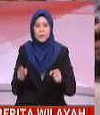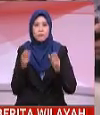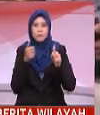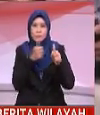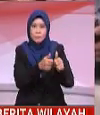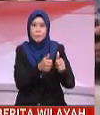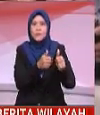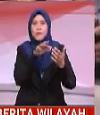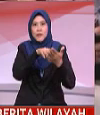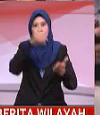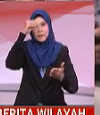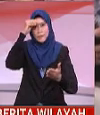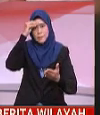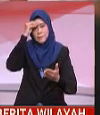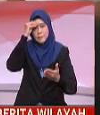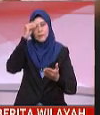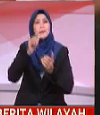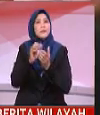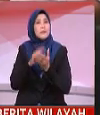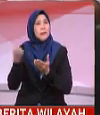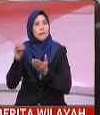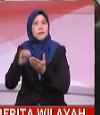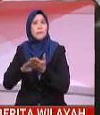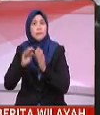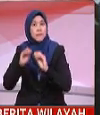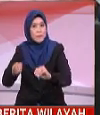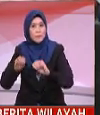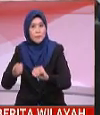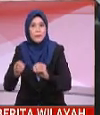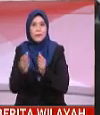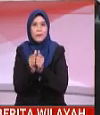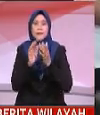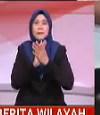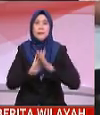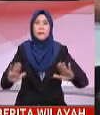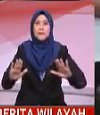dan pembelajaran dengan selamat.